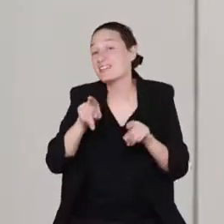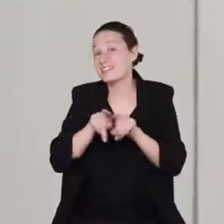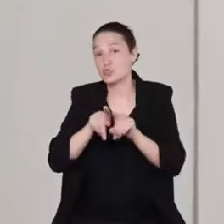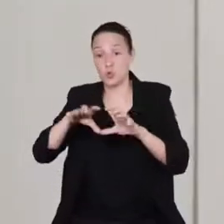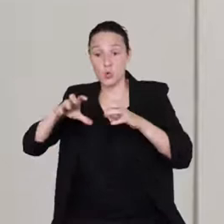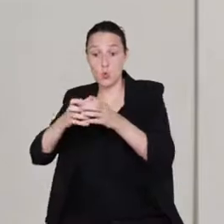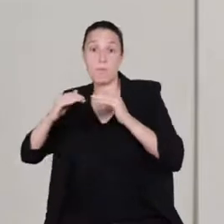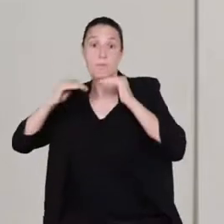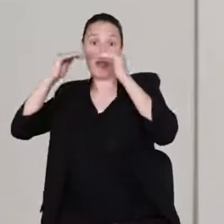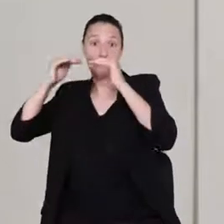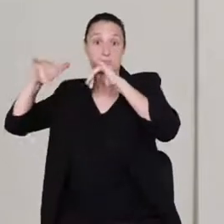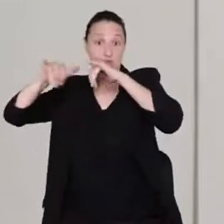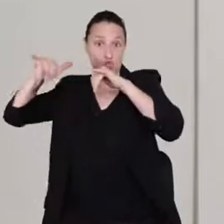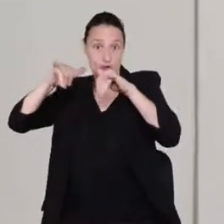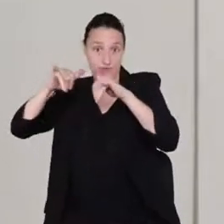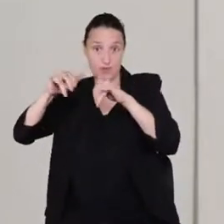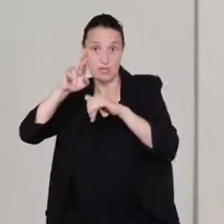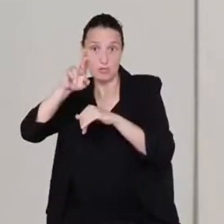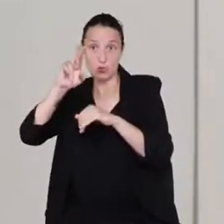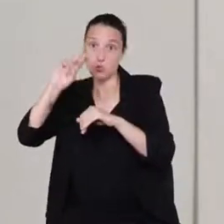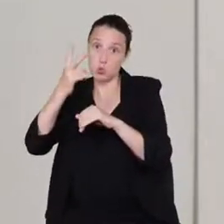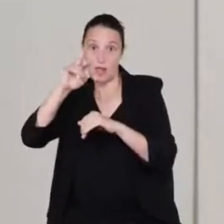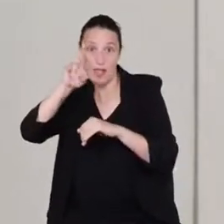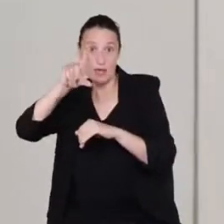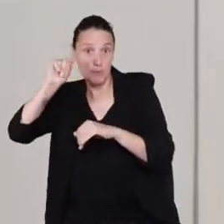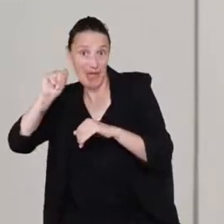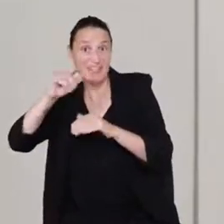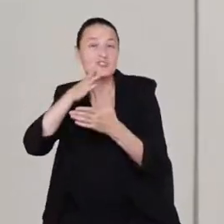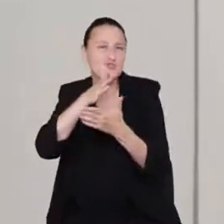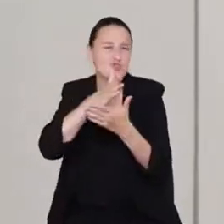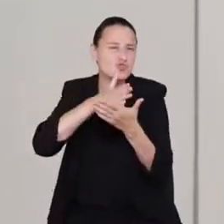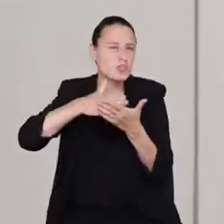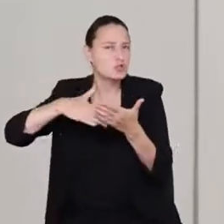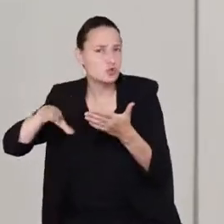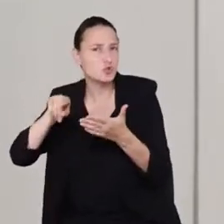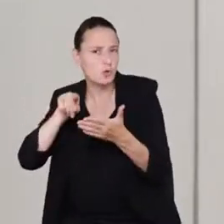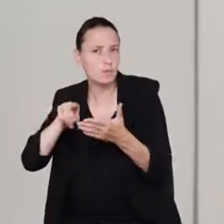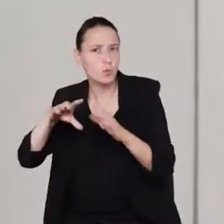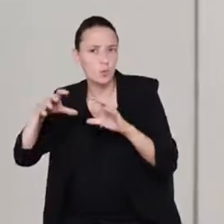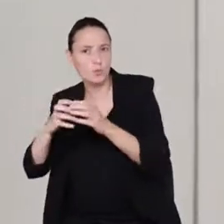Rzeczpospolitej celowo, albo przynajmniej częściowo,